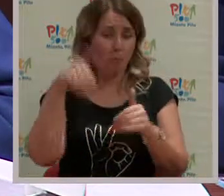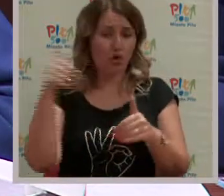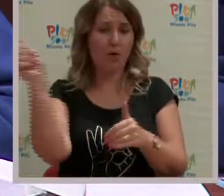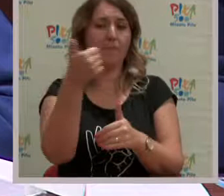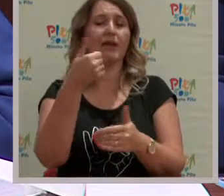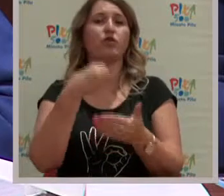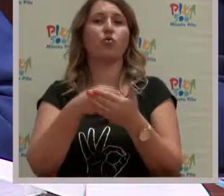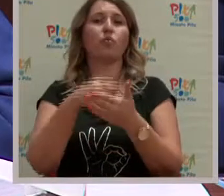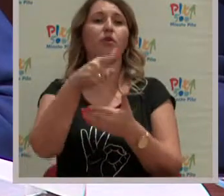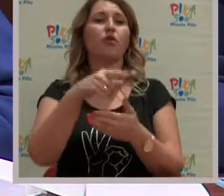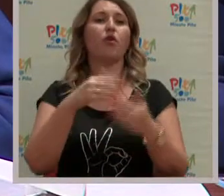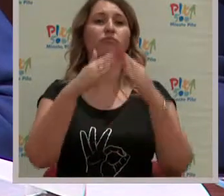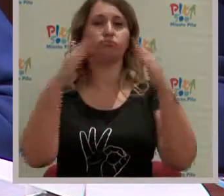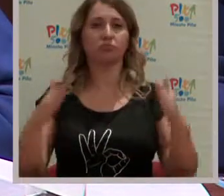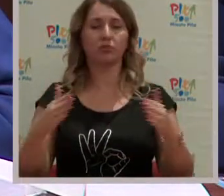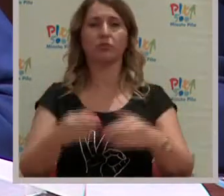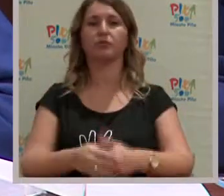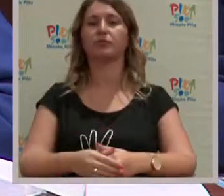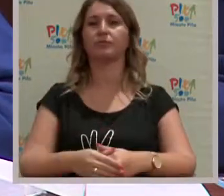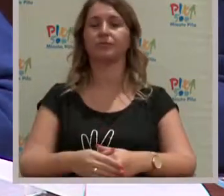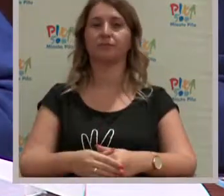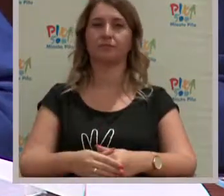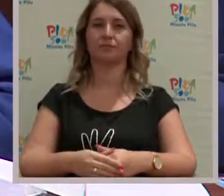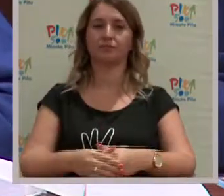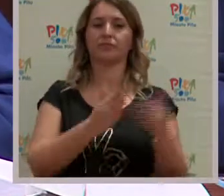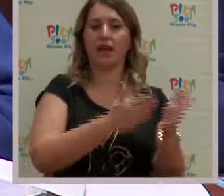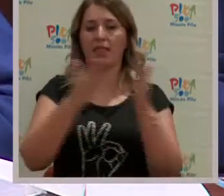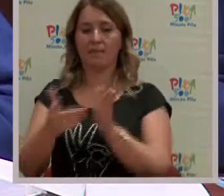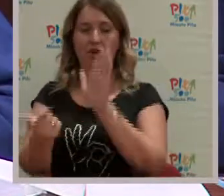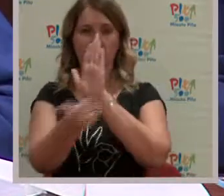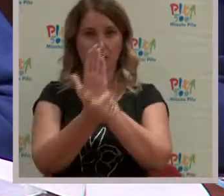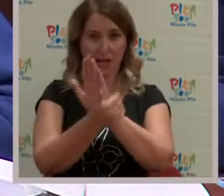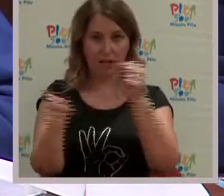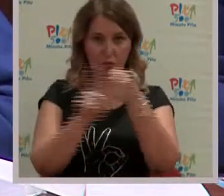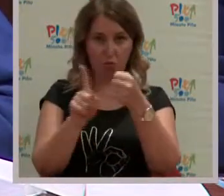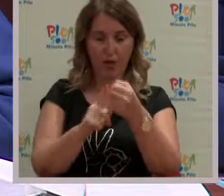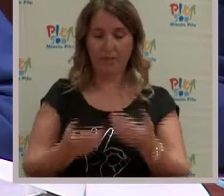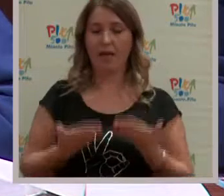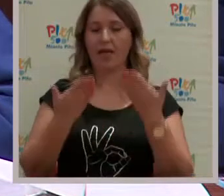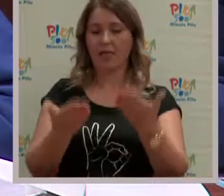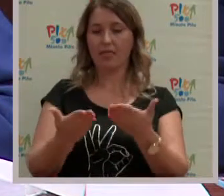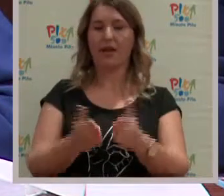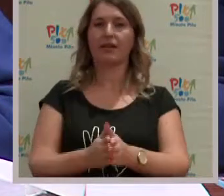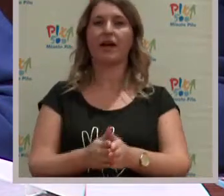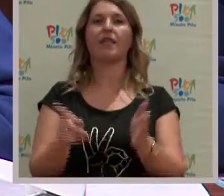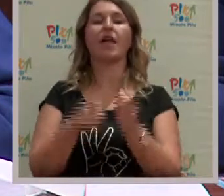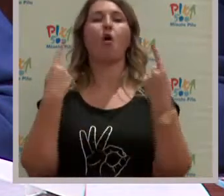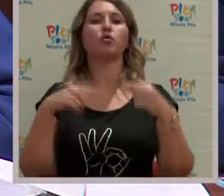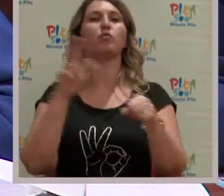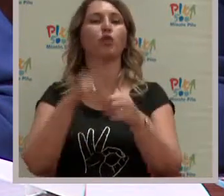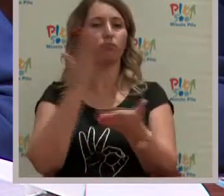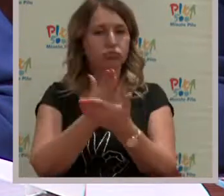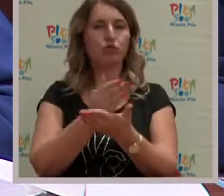wraz z udziałem w nieruchomości wspólnej. Punkt 16. Przyznania na rzecz najemcy